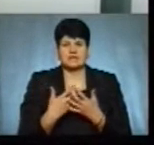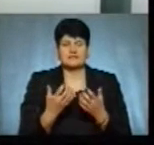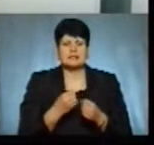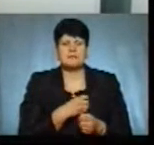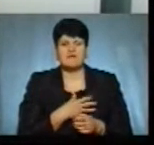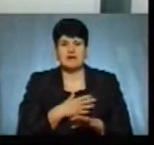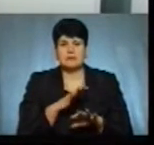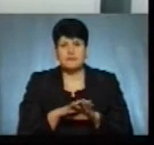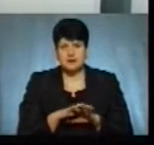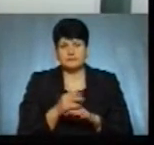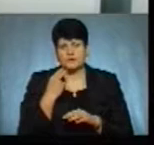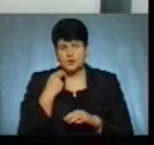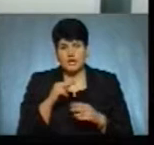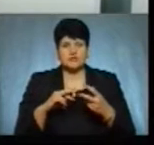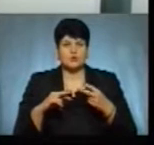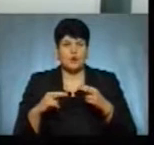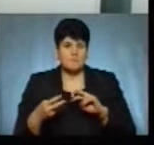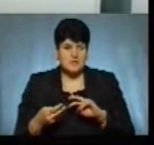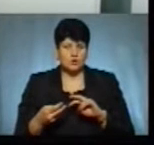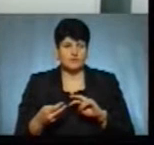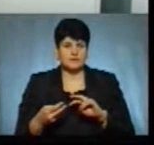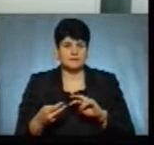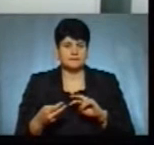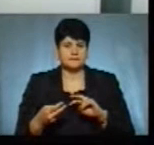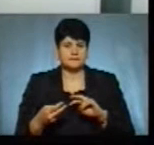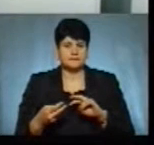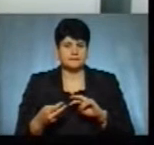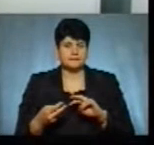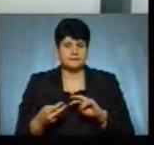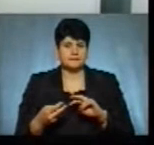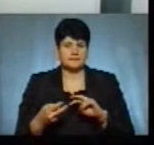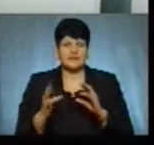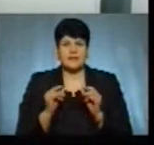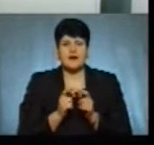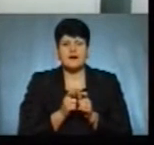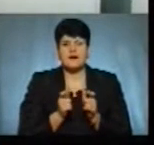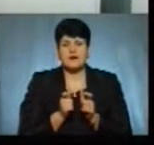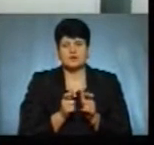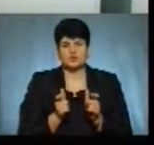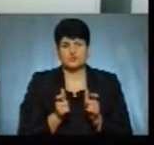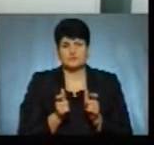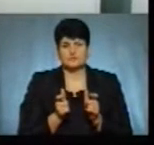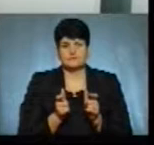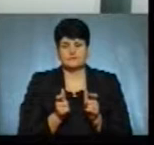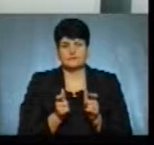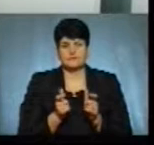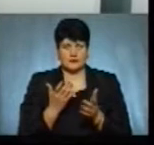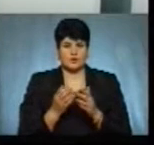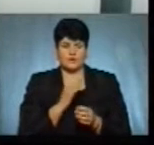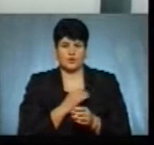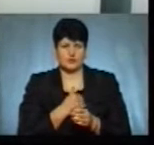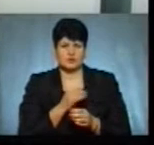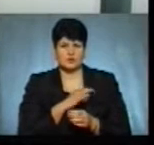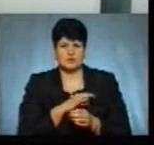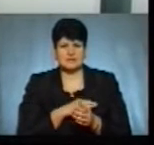Приватбанк, то, звичайно, краще обмінювати іноземну валюту на карточку, якщо ви хочете скористатися,